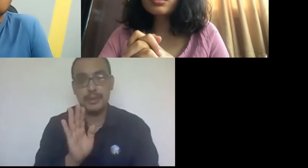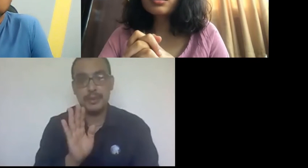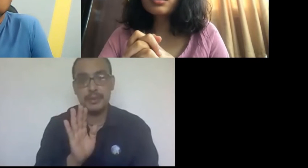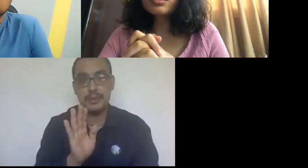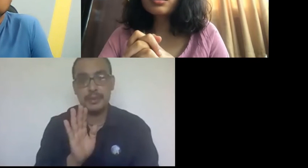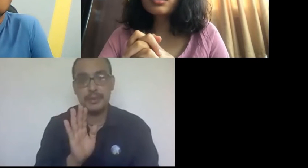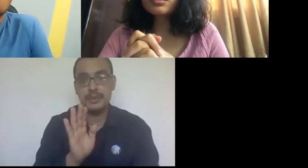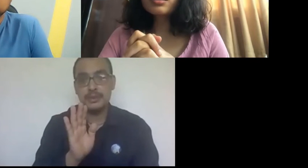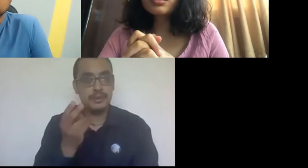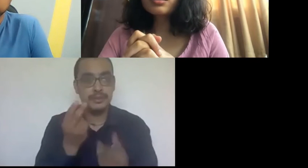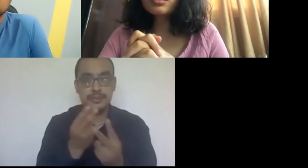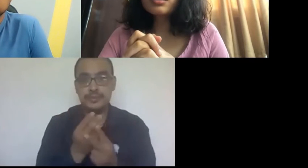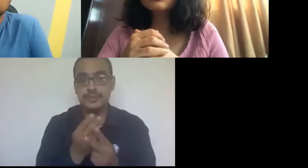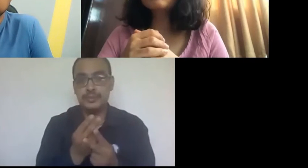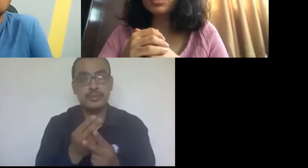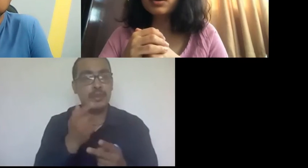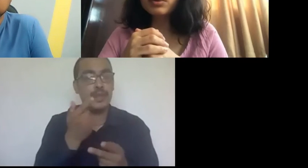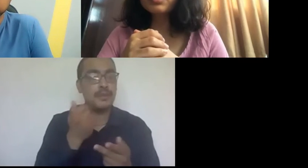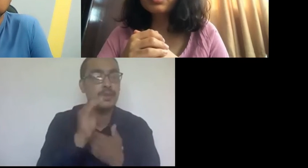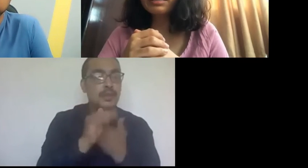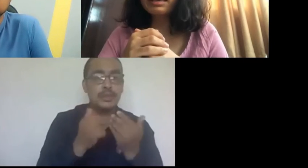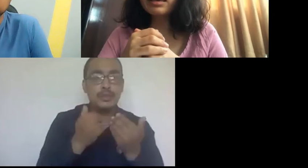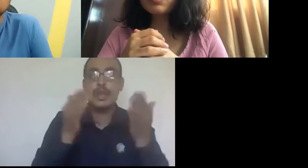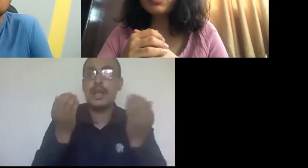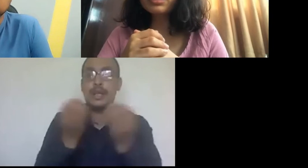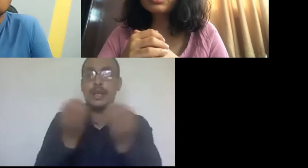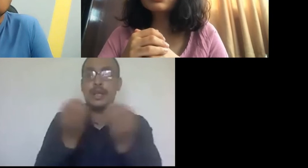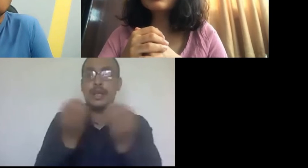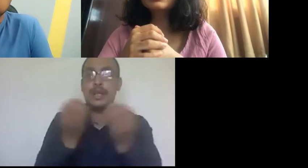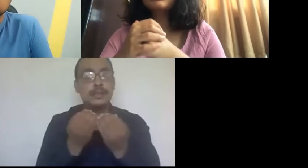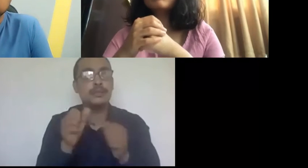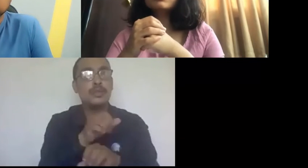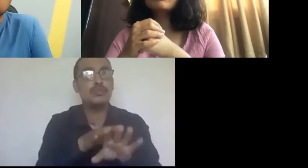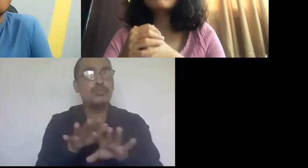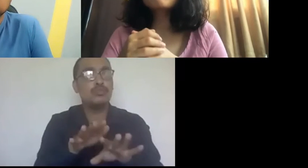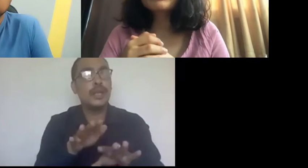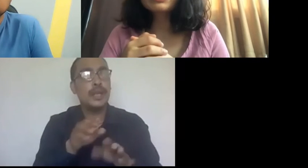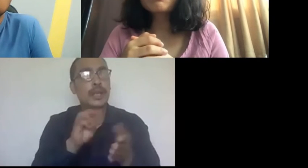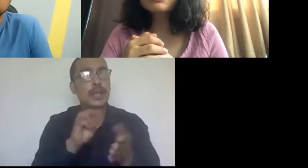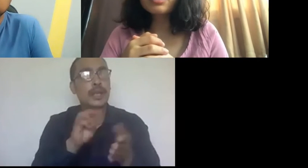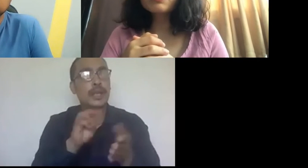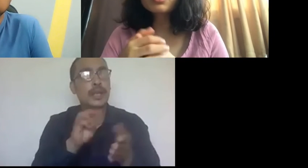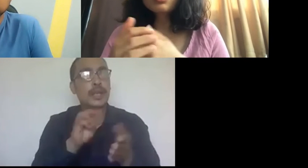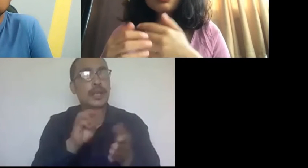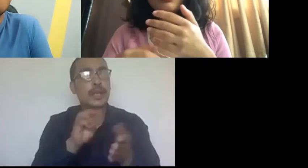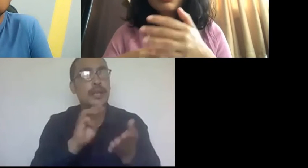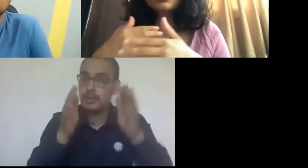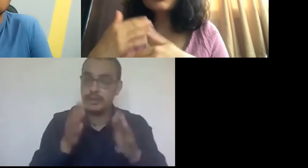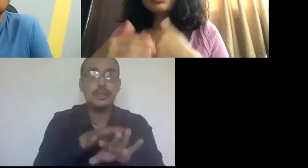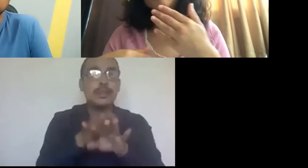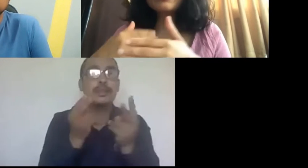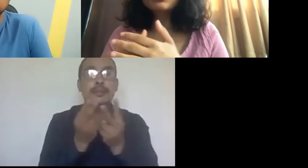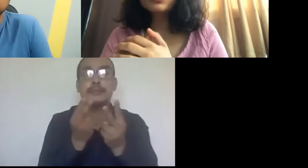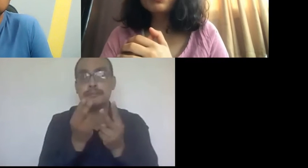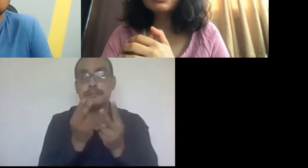क्लब हाउसमा कति मजाले उहाँहरूले चाहिँ कुरा गर्ने कि उहाँहरू चाहिँ एडजस्ट हुनुभएको देखेँ कि मैले. किन भन्दाखेरि कतिपय बेलामा चाहिँ हामी एउटा कुनै